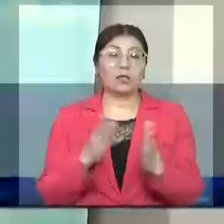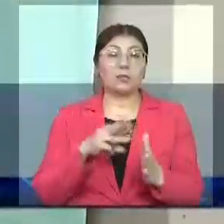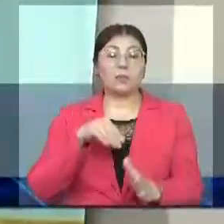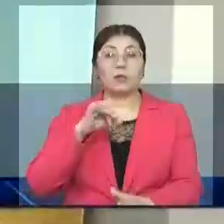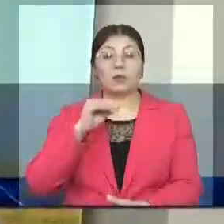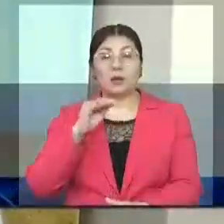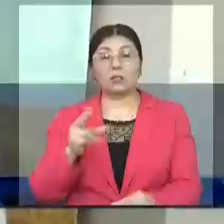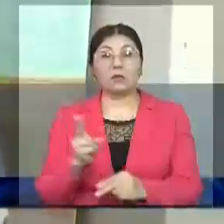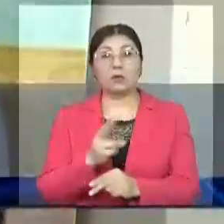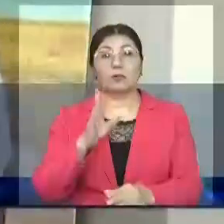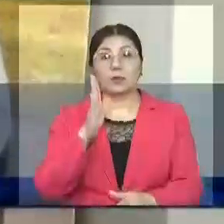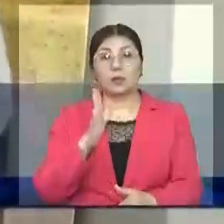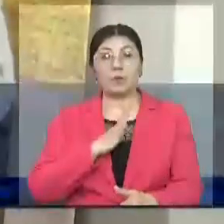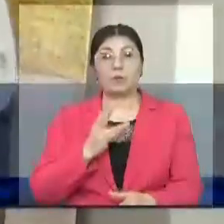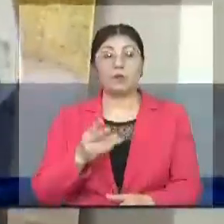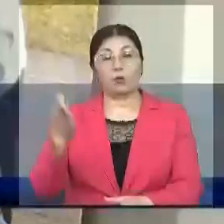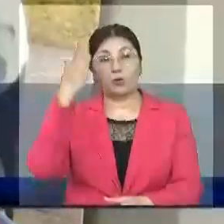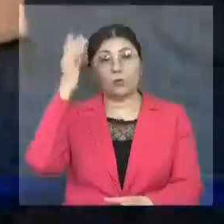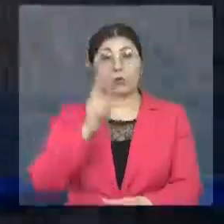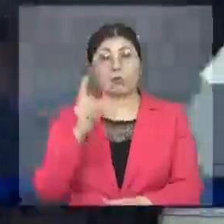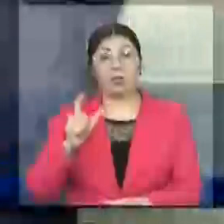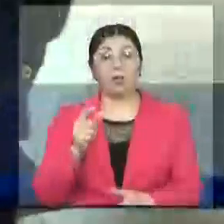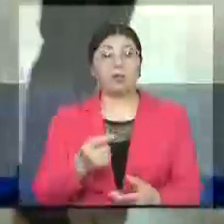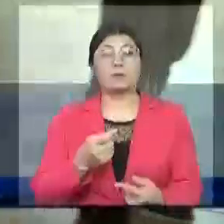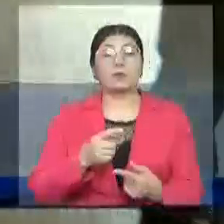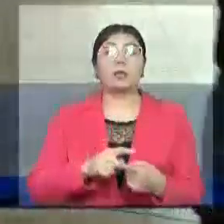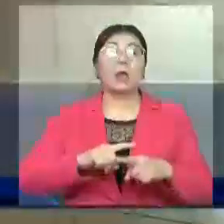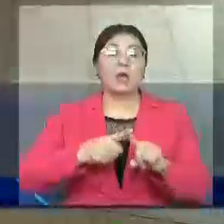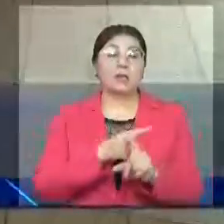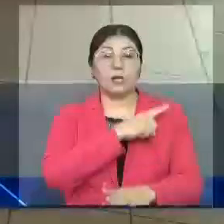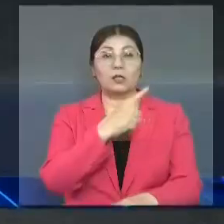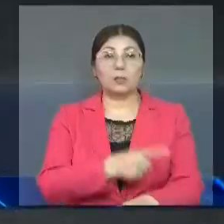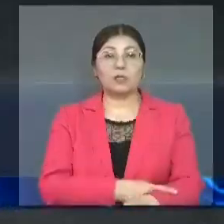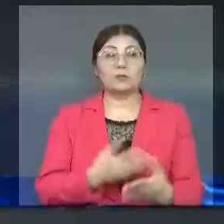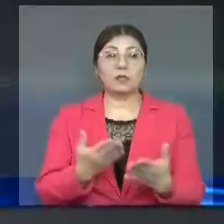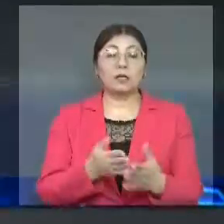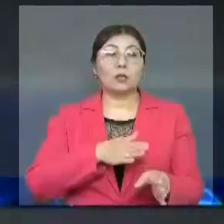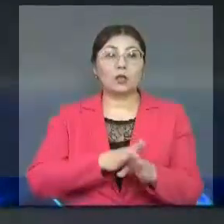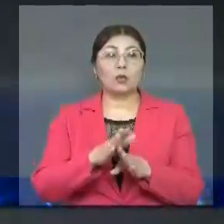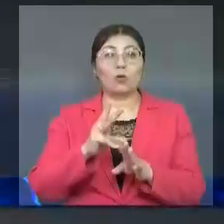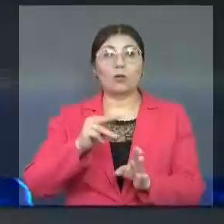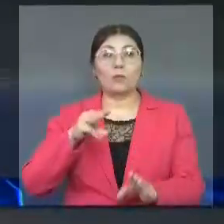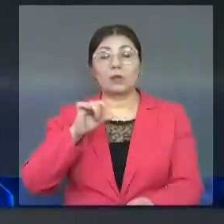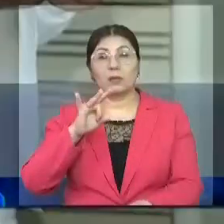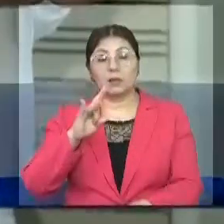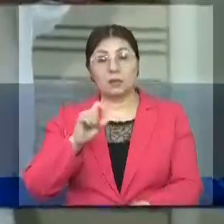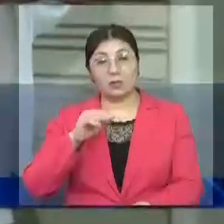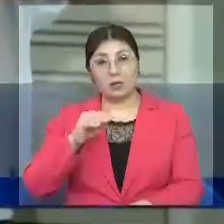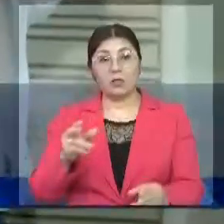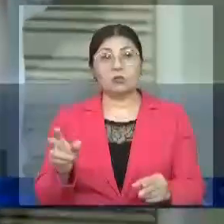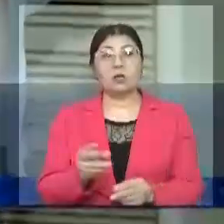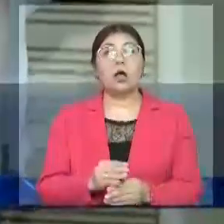болуы тиіс еді, бірақ талантты актерлар және қолдағы техниканың күші толық метраж түсіруге мүмкіндік берді. Фильмнің